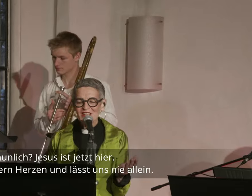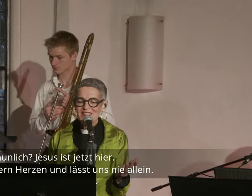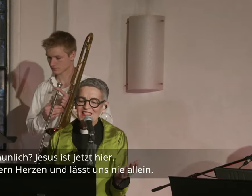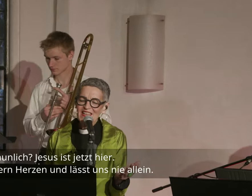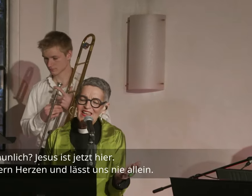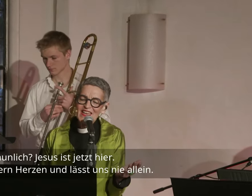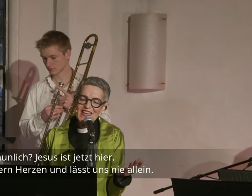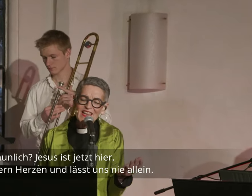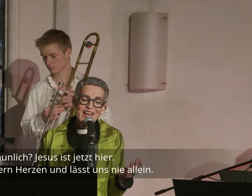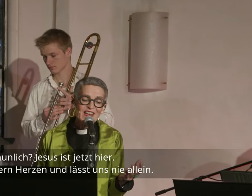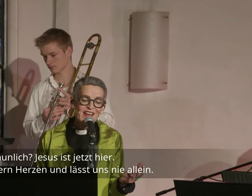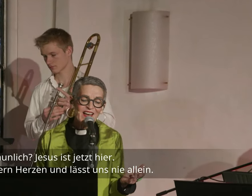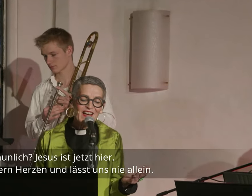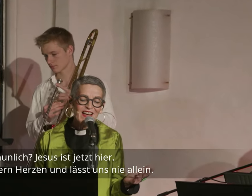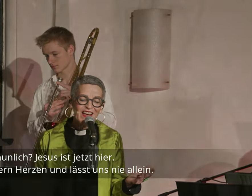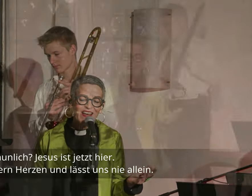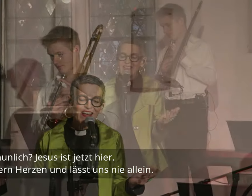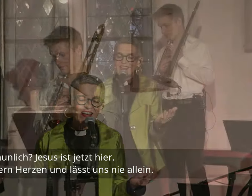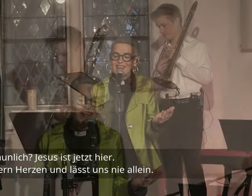lässt uns nie